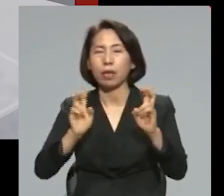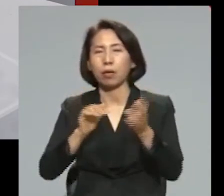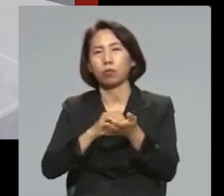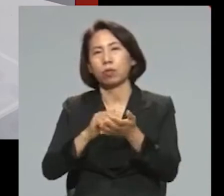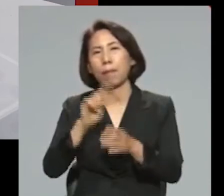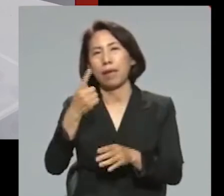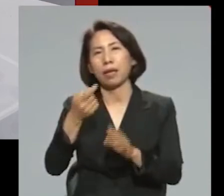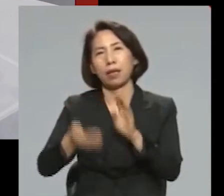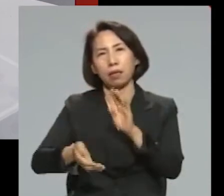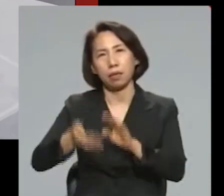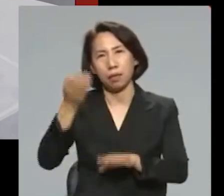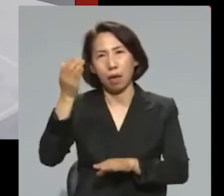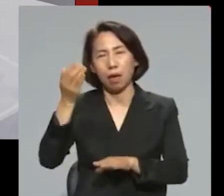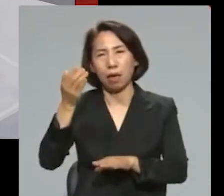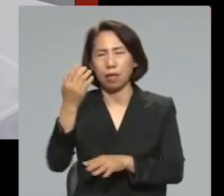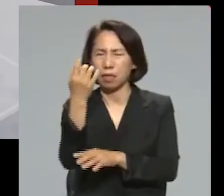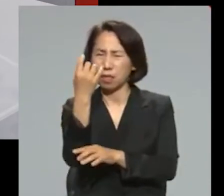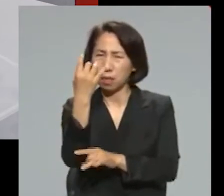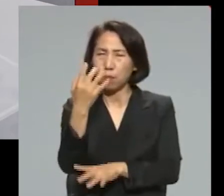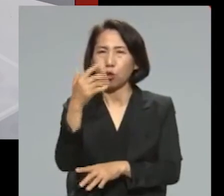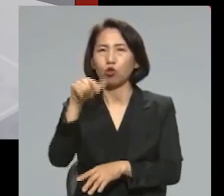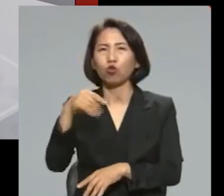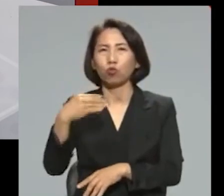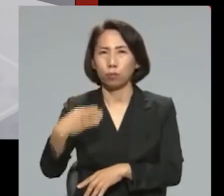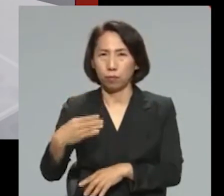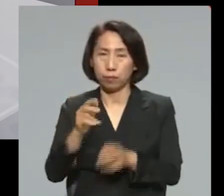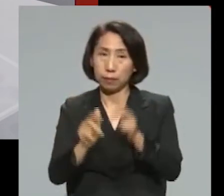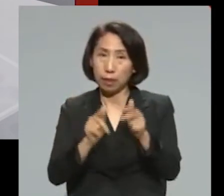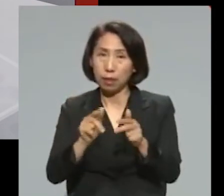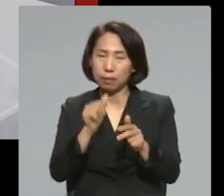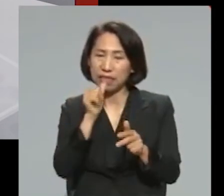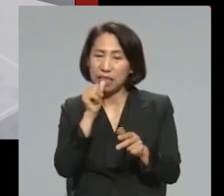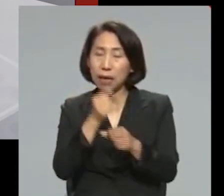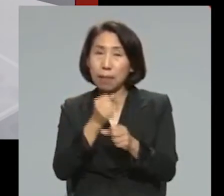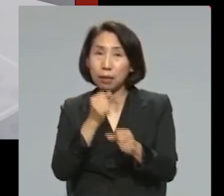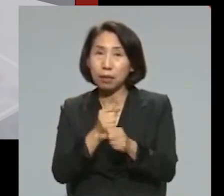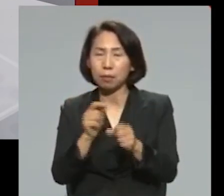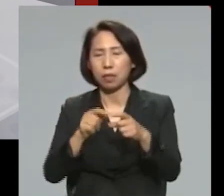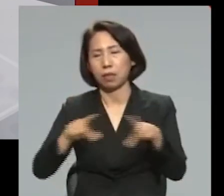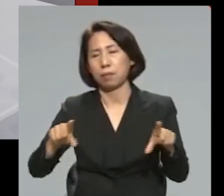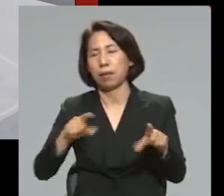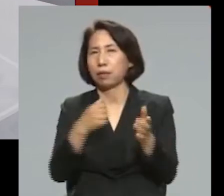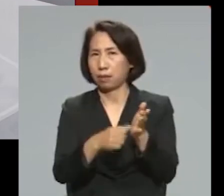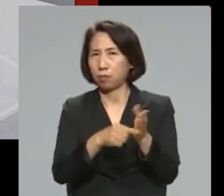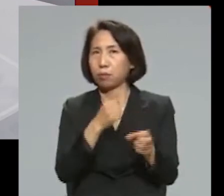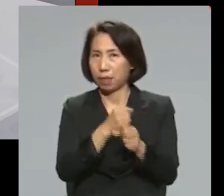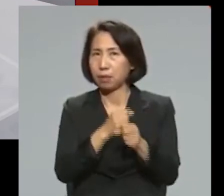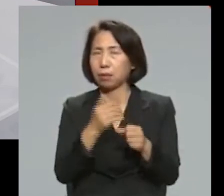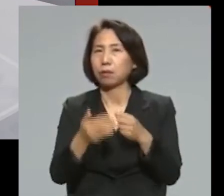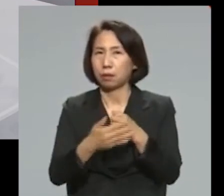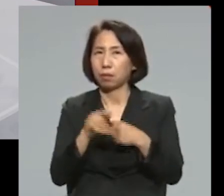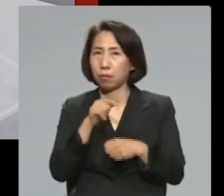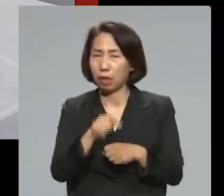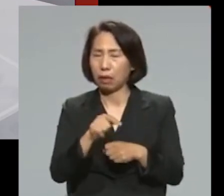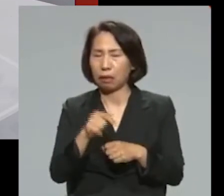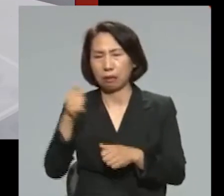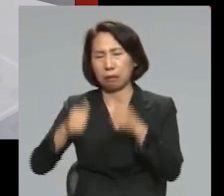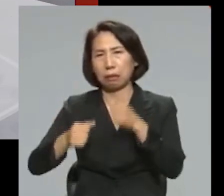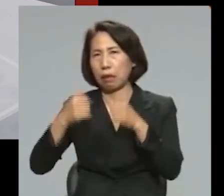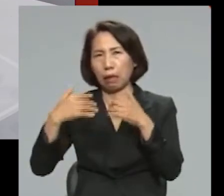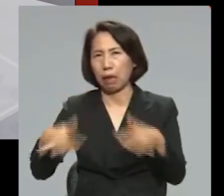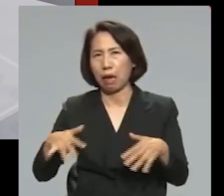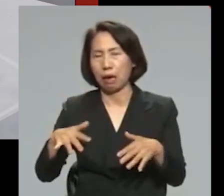뿌리 산업, 주물 산업은 현재의 고령은 일반 제품만 생산되기 때문에 경쟁력이 굉장히 약화되어